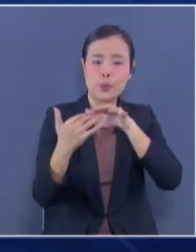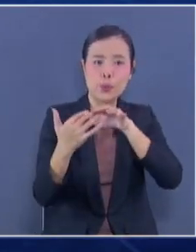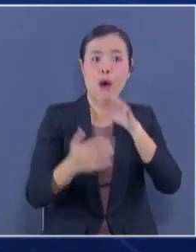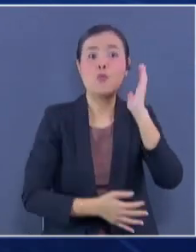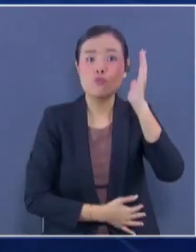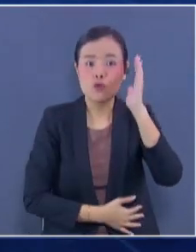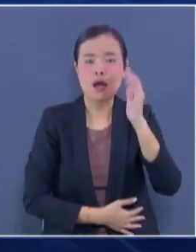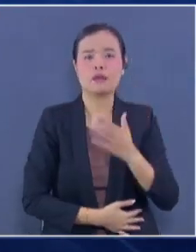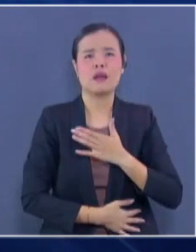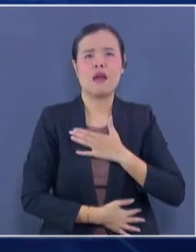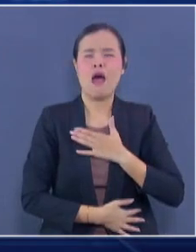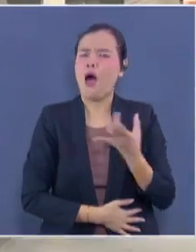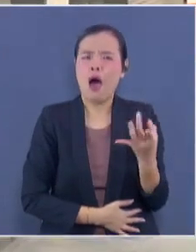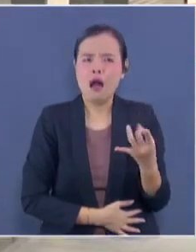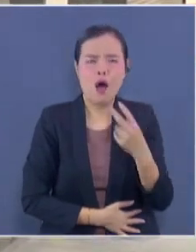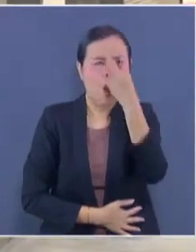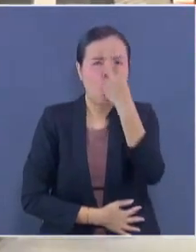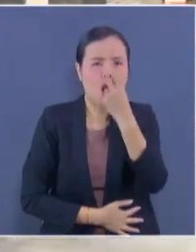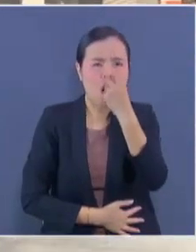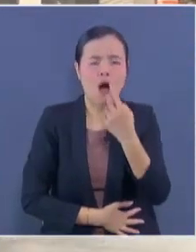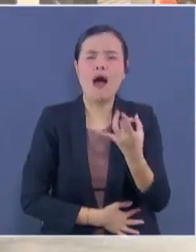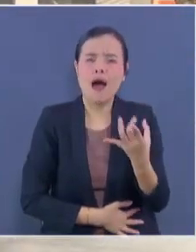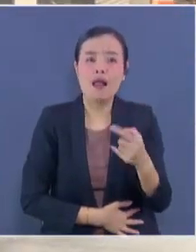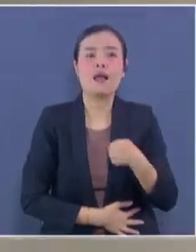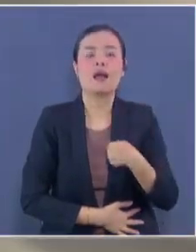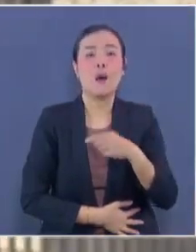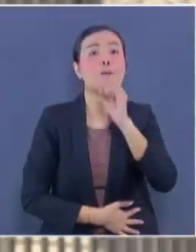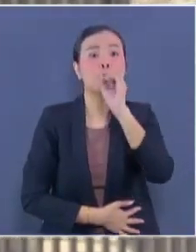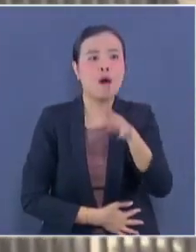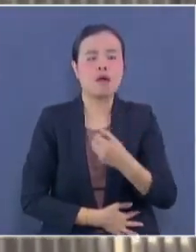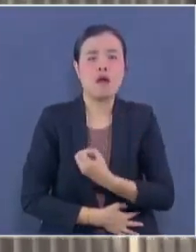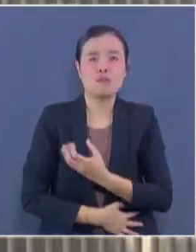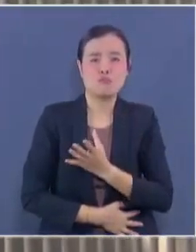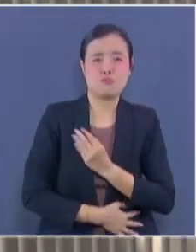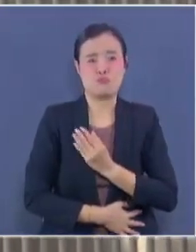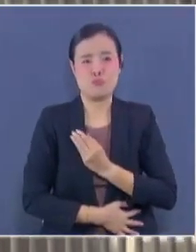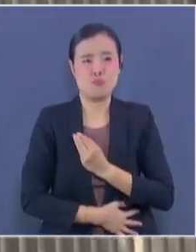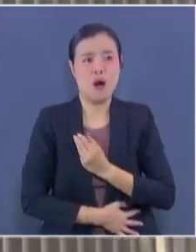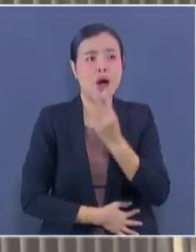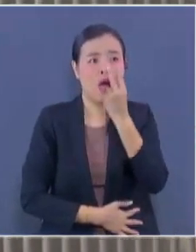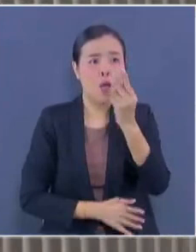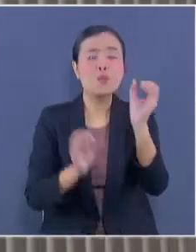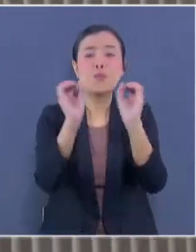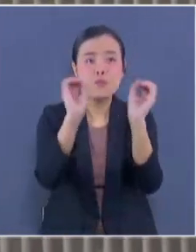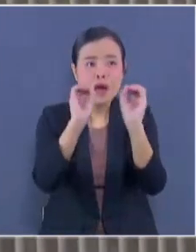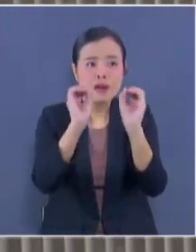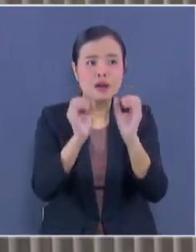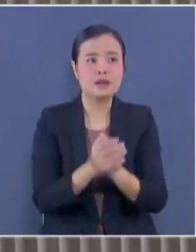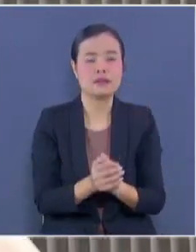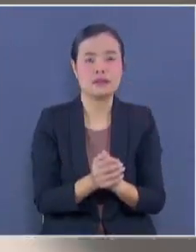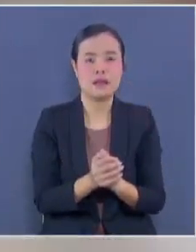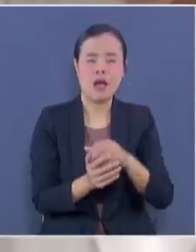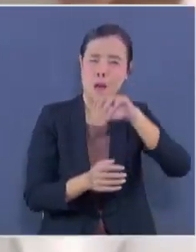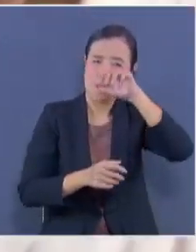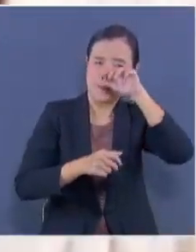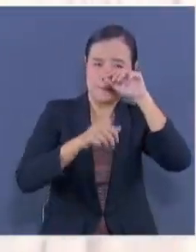งบอกว่าเธอเป็นอะไรร้องไห้ทำไมซึ่งพี่โมเองก็ตอบว่าตื่นเต้นเพราะว่าไม่เคยเห็นมาก่อนพร้อมกับยกมือเช็ด